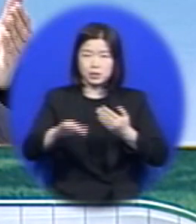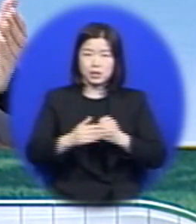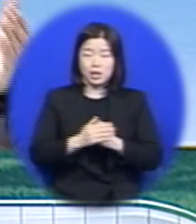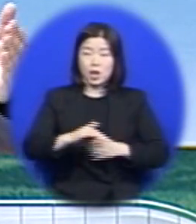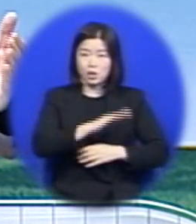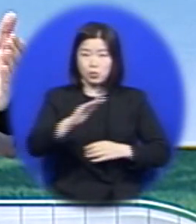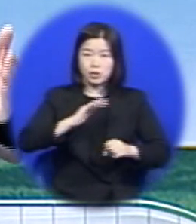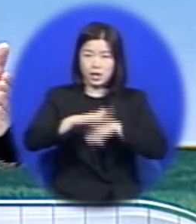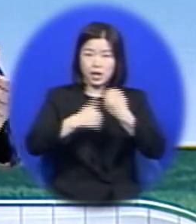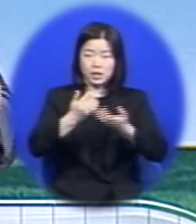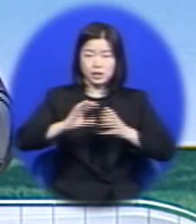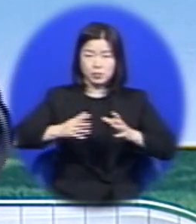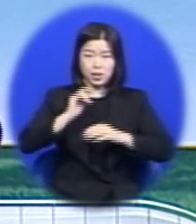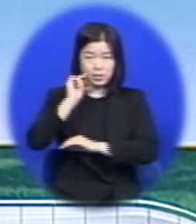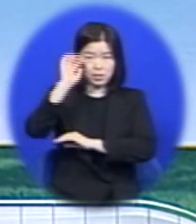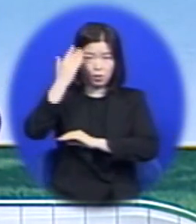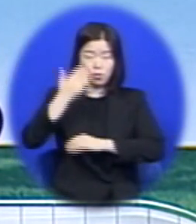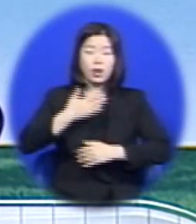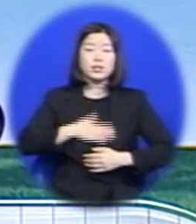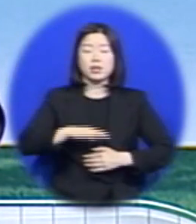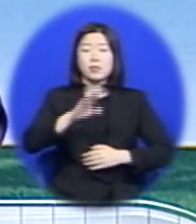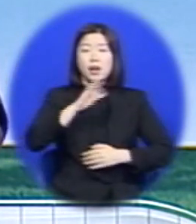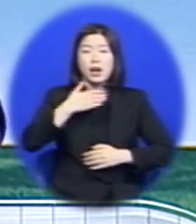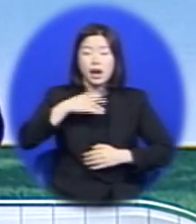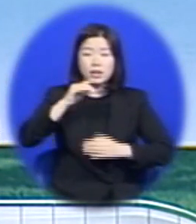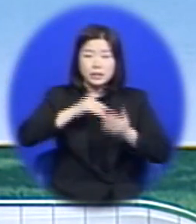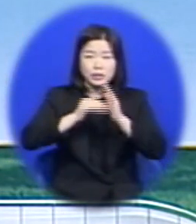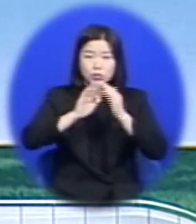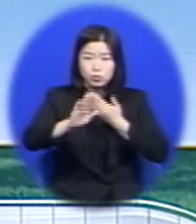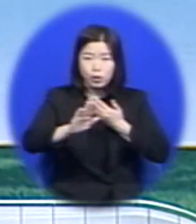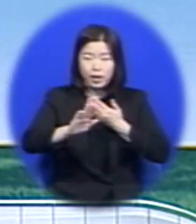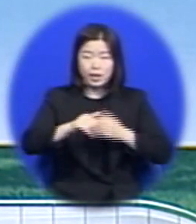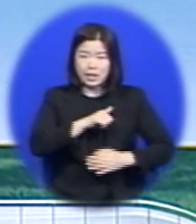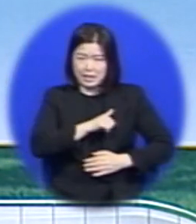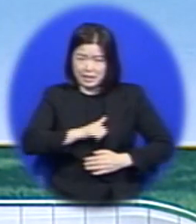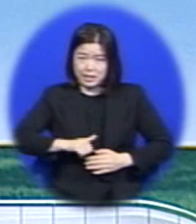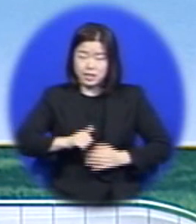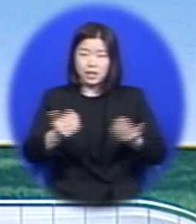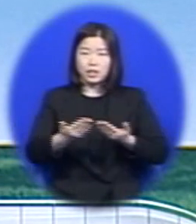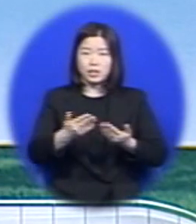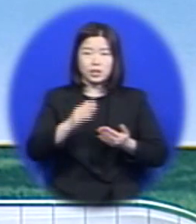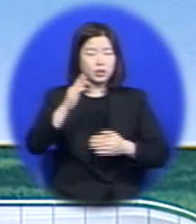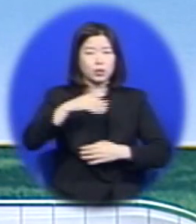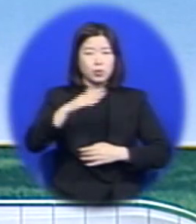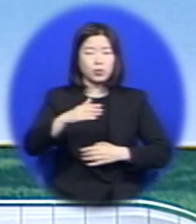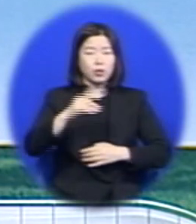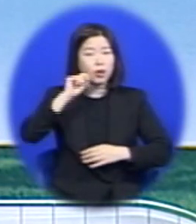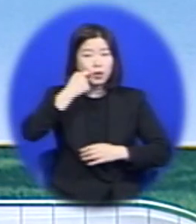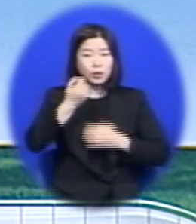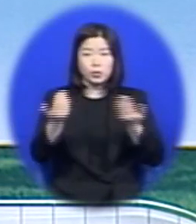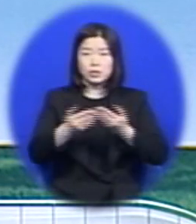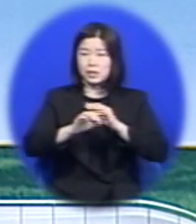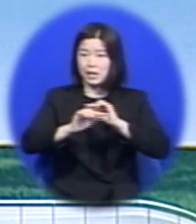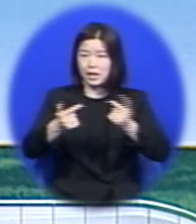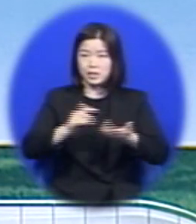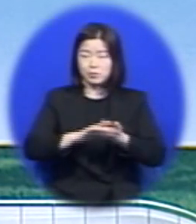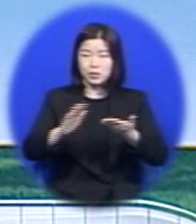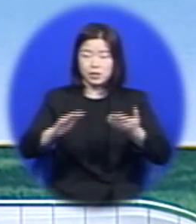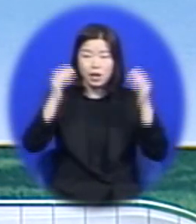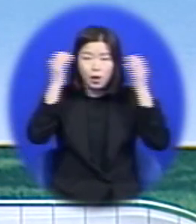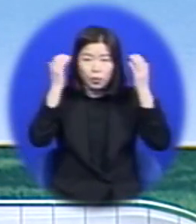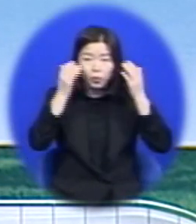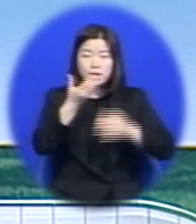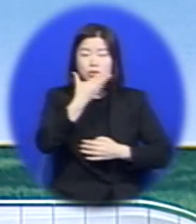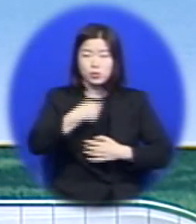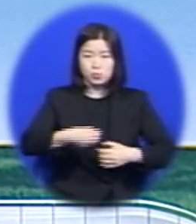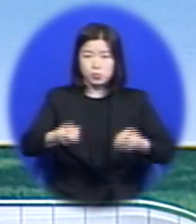하나님의 나라의 영광을 정말 알고 나면 인내하는 일이 결코 어려운 일이 아닙니다. 고난이 축복이라고